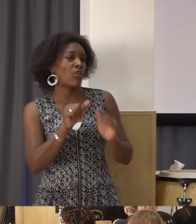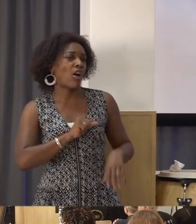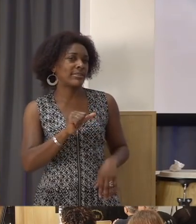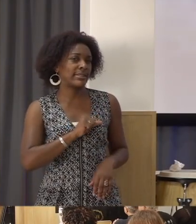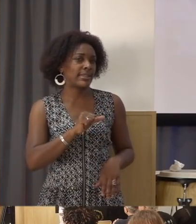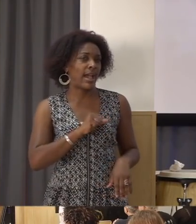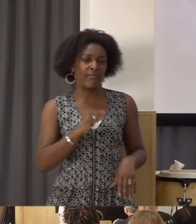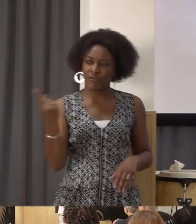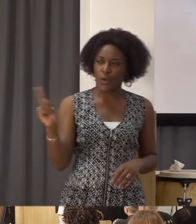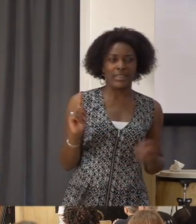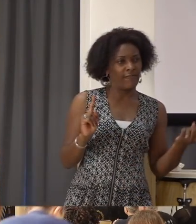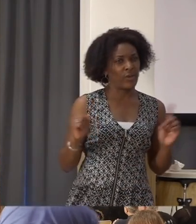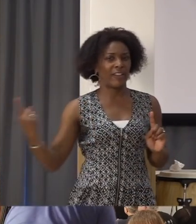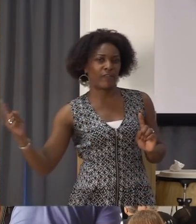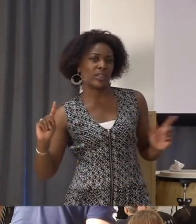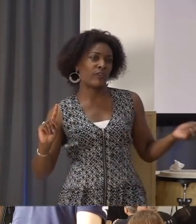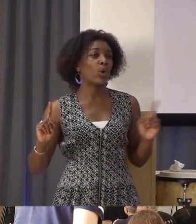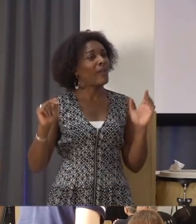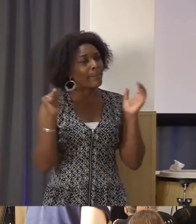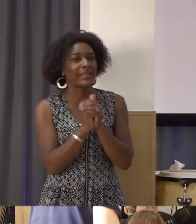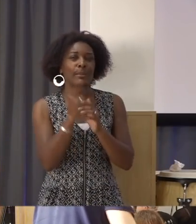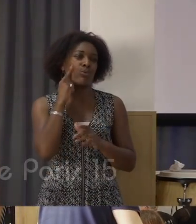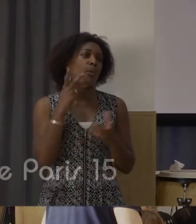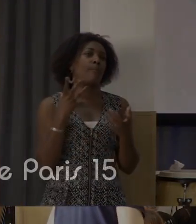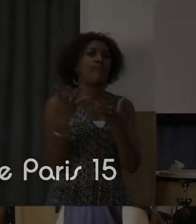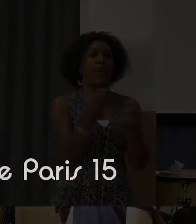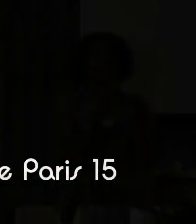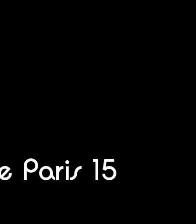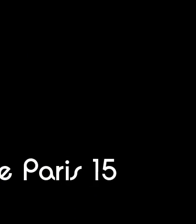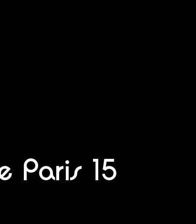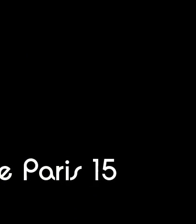s'approcher et nous allons prier pour le peuple de Dieu. Au nom de Jésus-Christ.